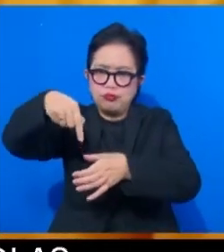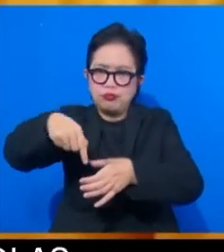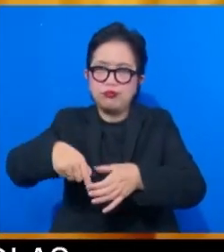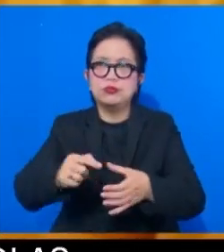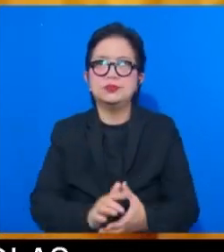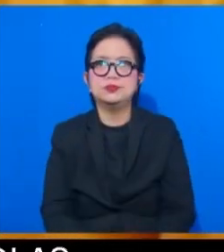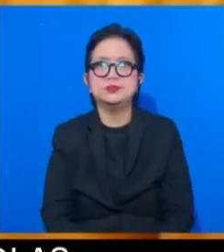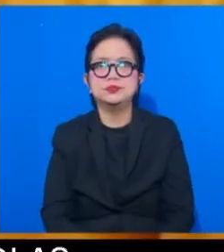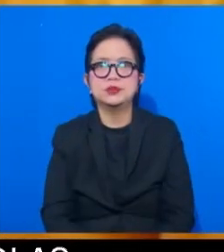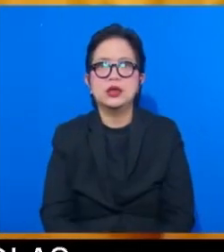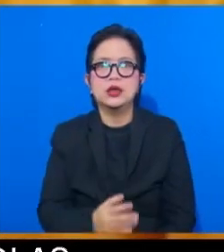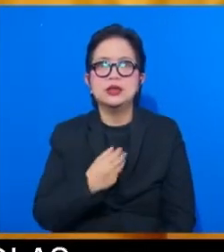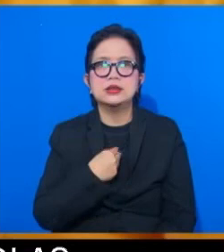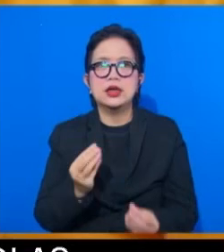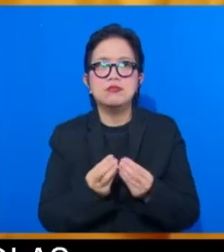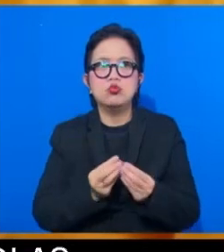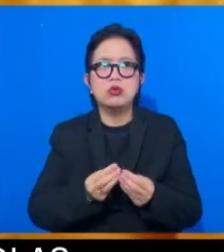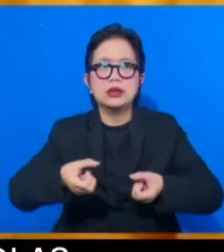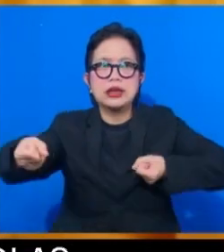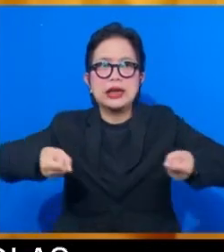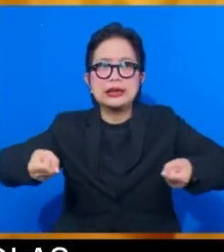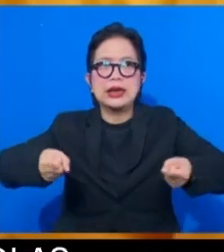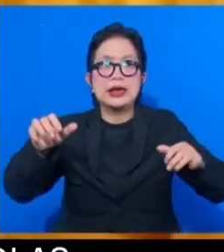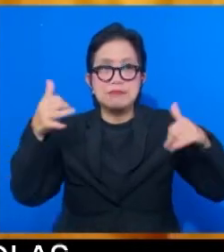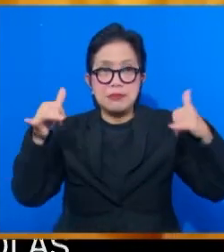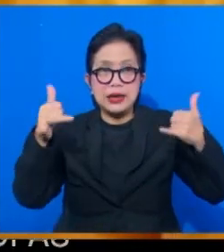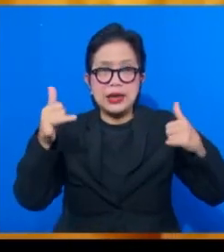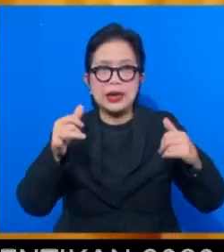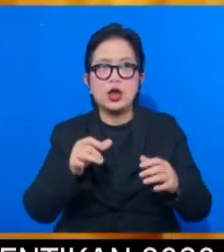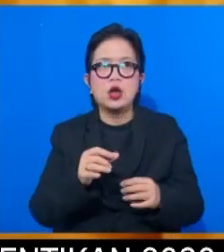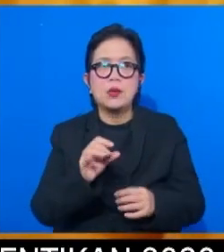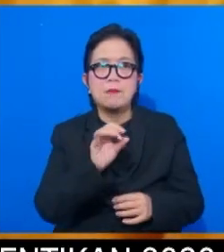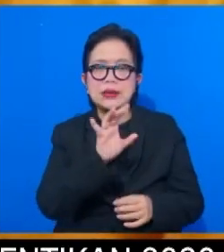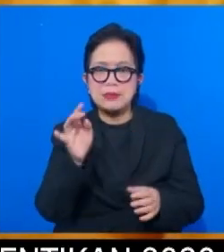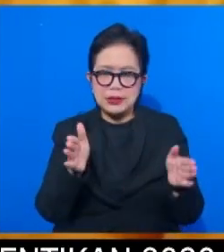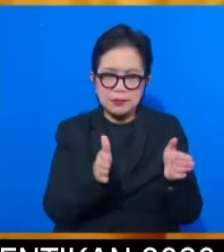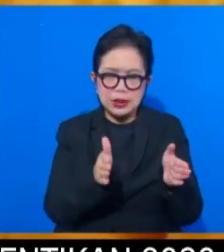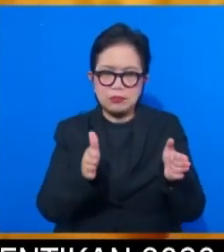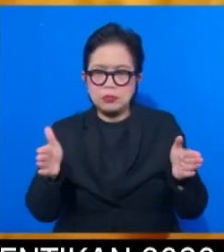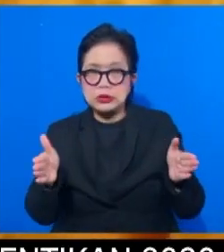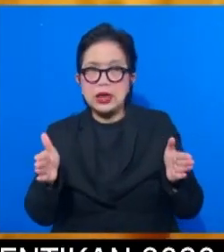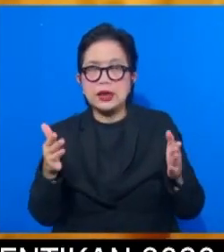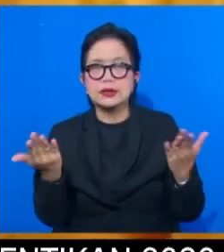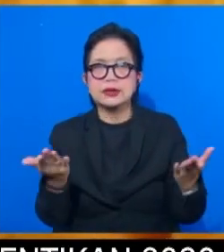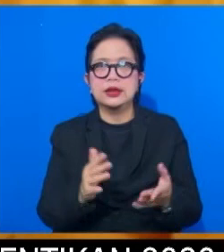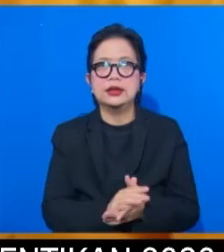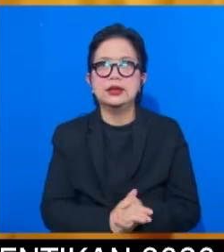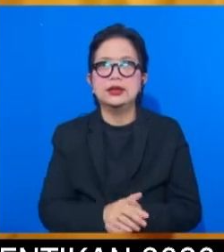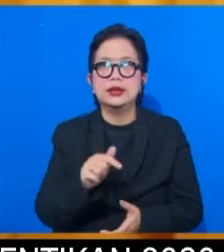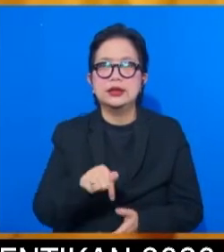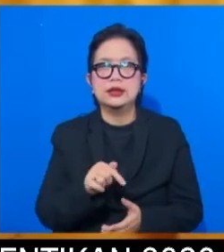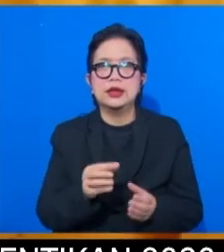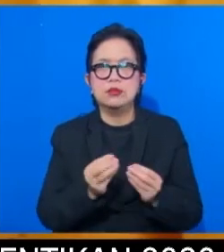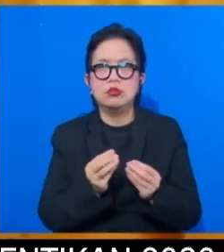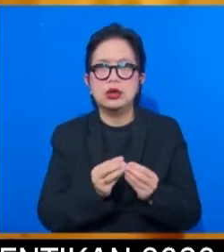Dan miniatur truk yang saya buat itu bermacam-macam variasi dan model gitu. Untuk saat ini kita memproduksi miniatur truk